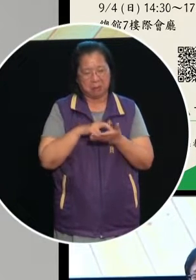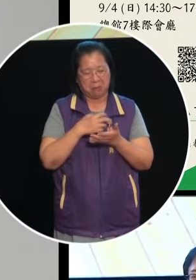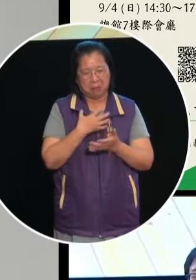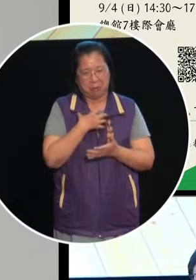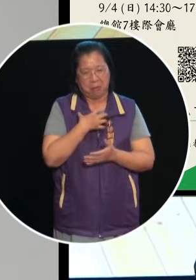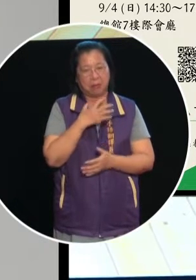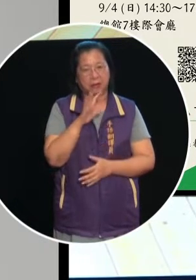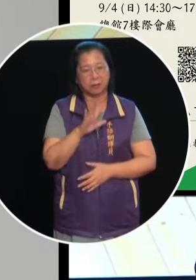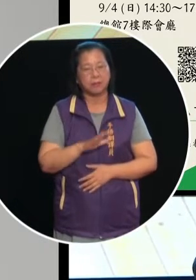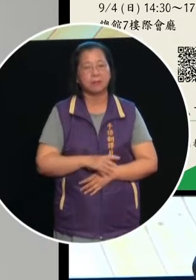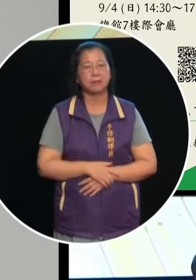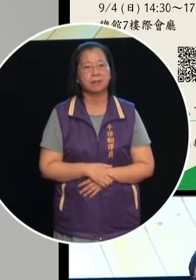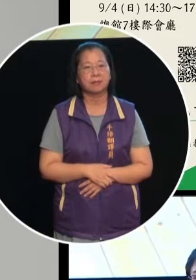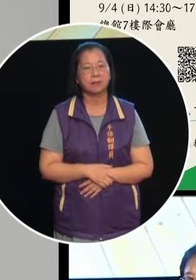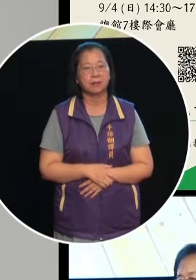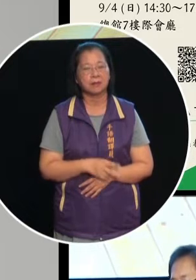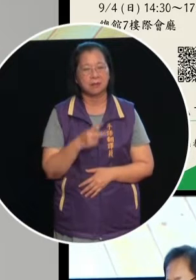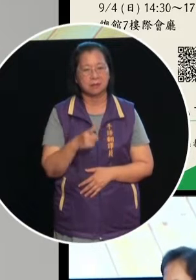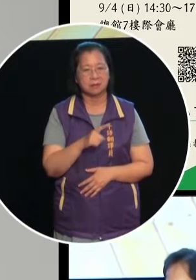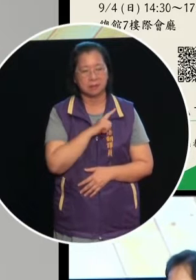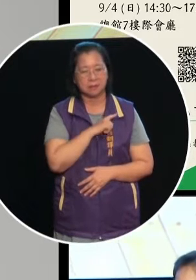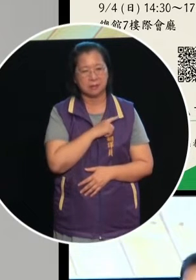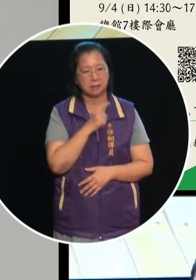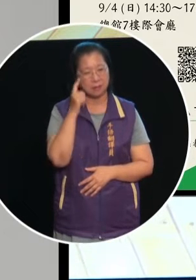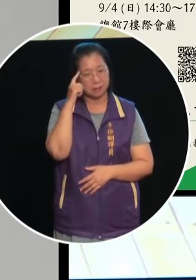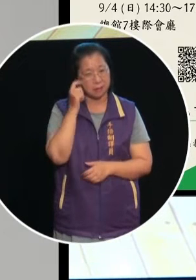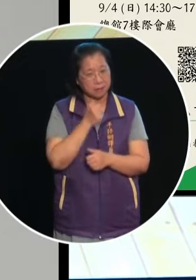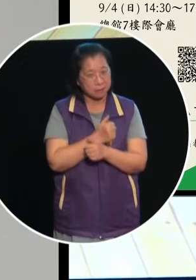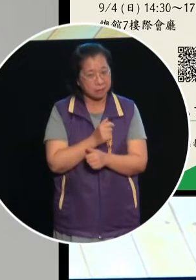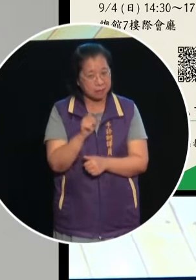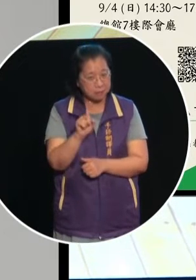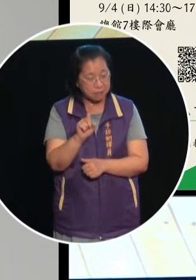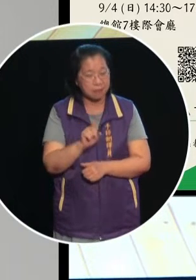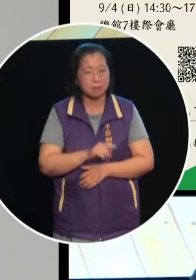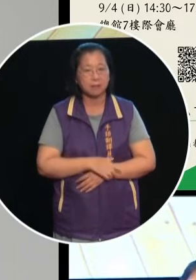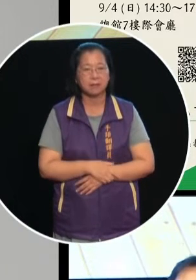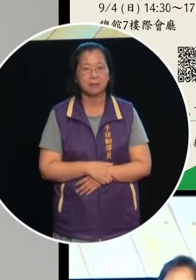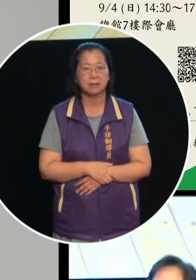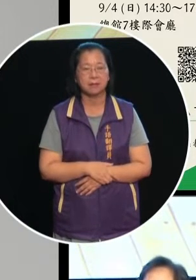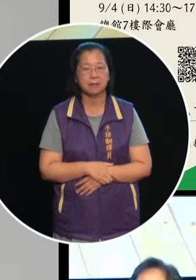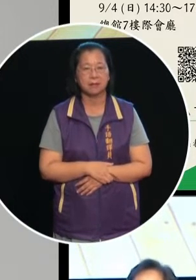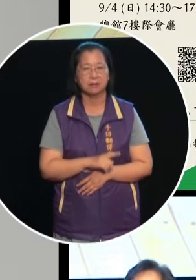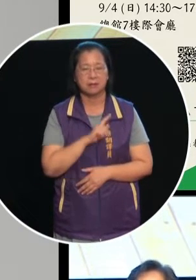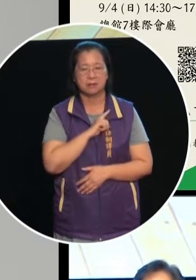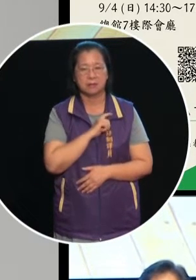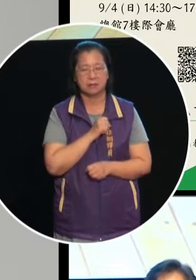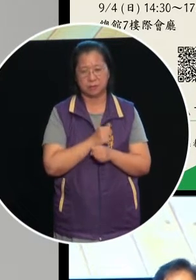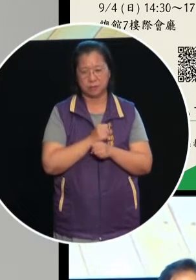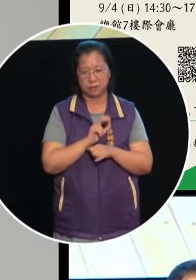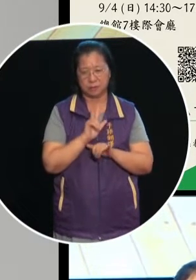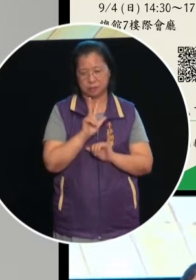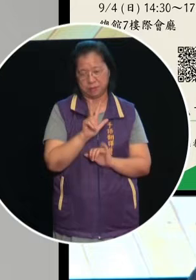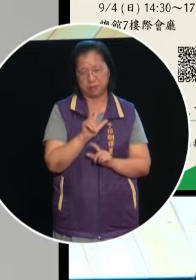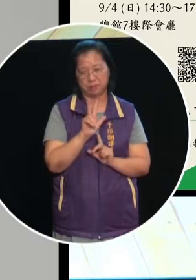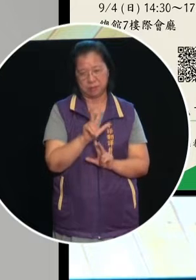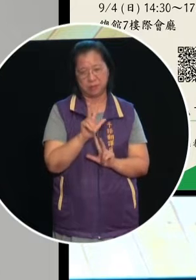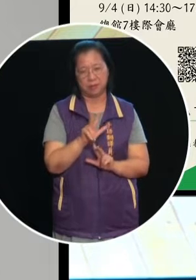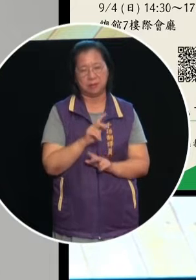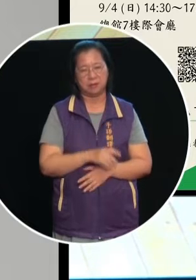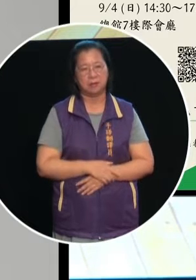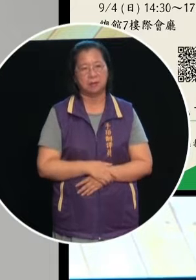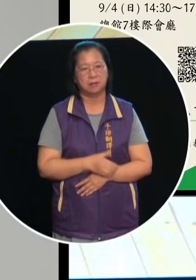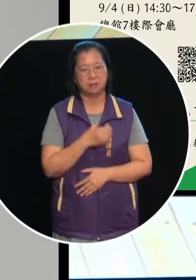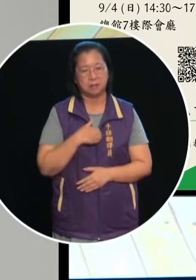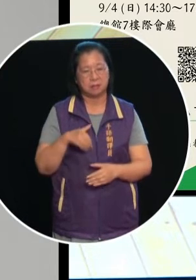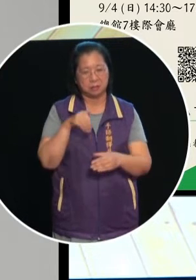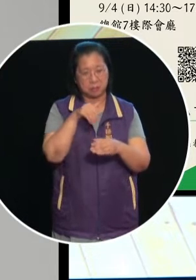个目的是习近平为了做好自己要决定那个参选的